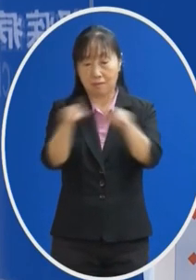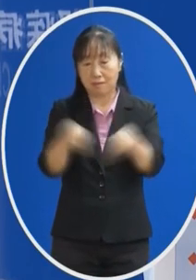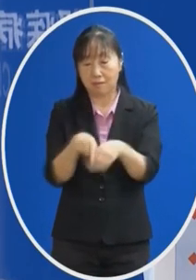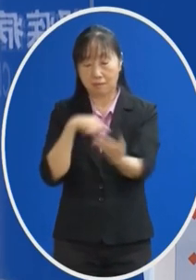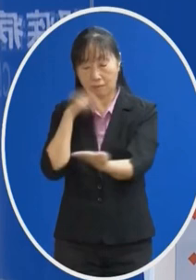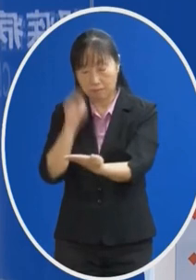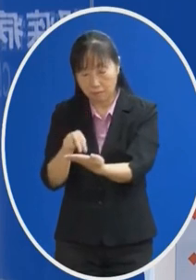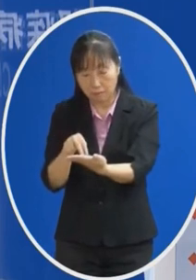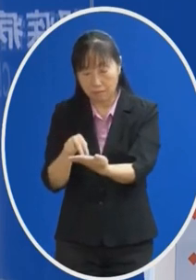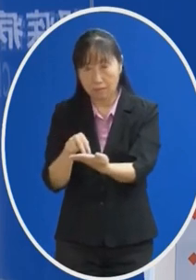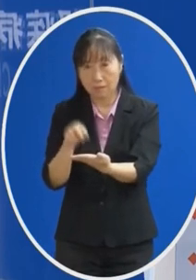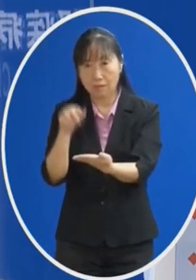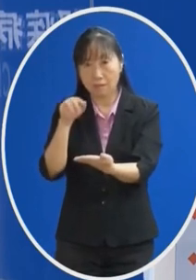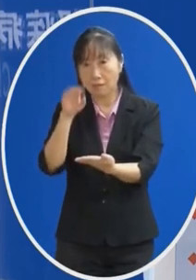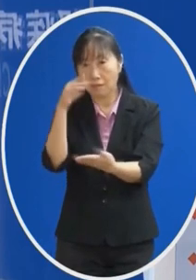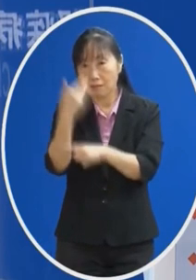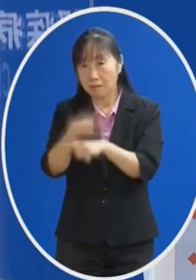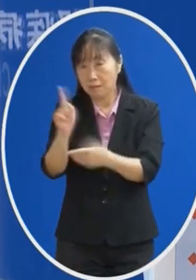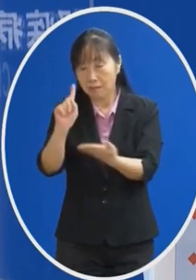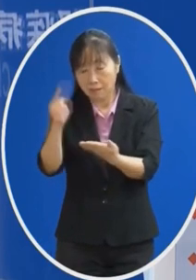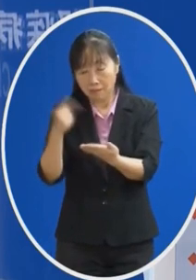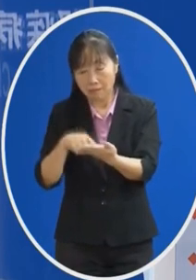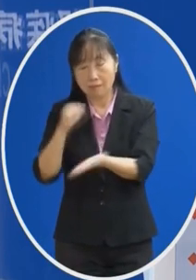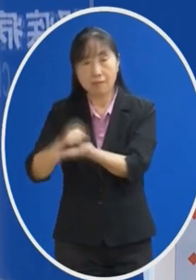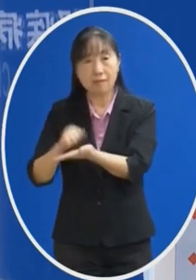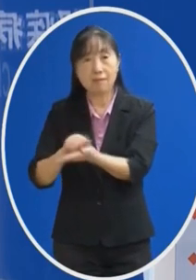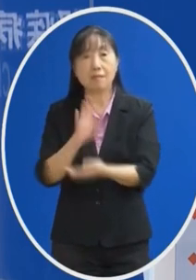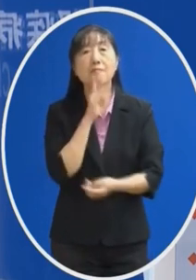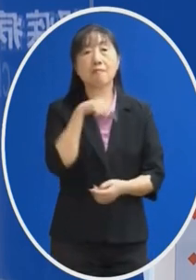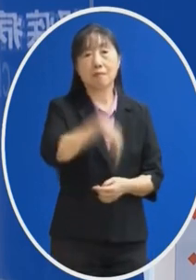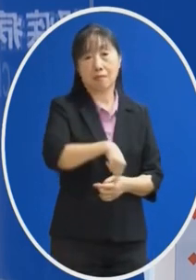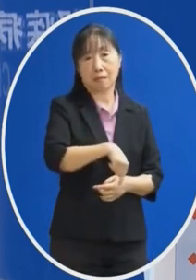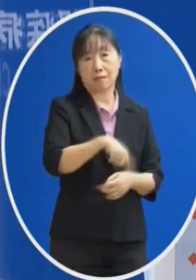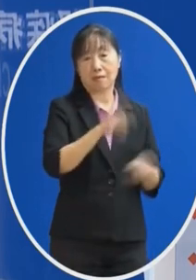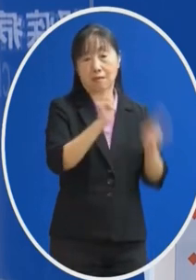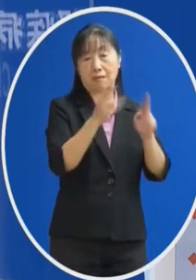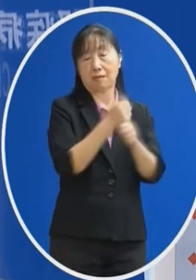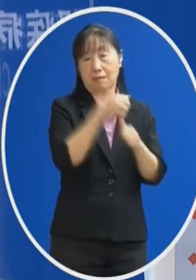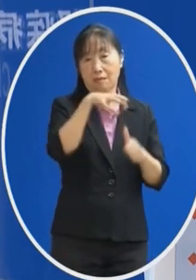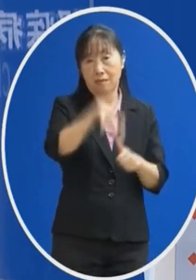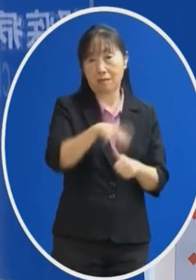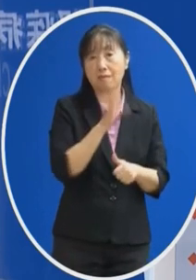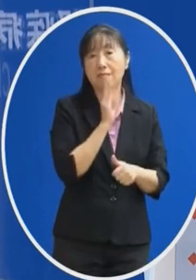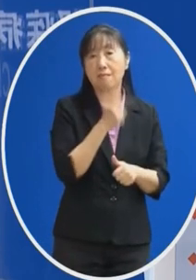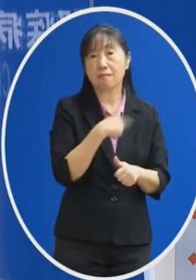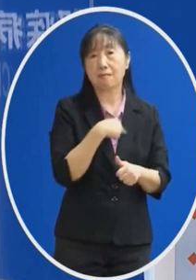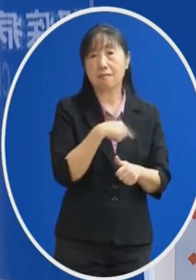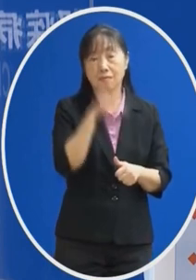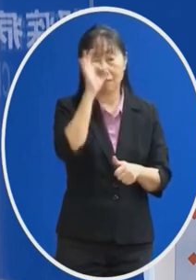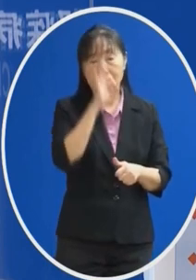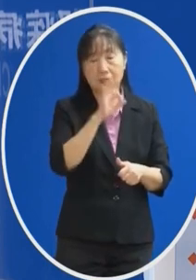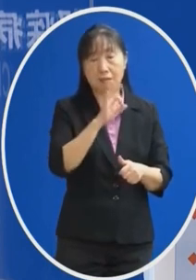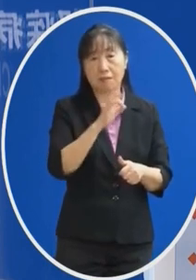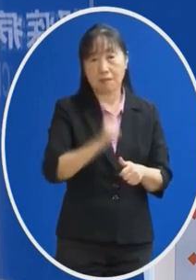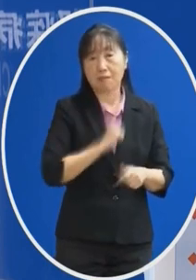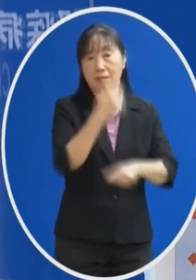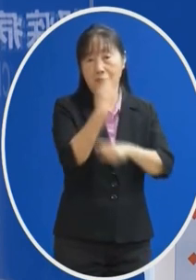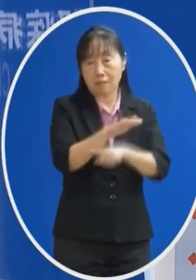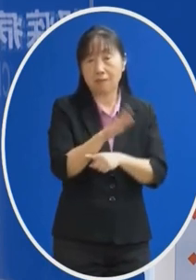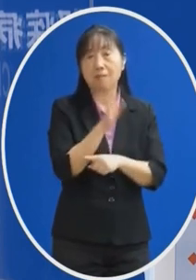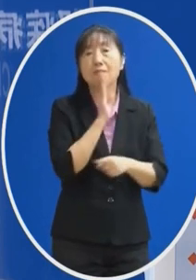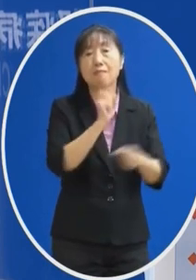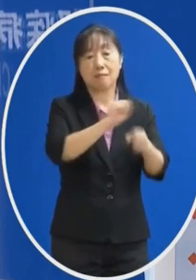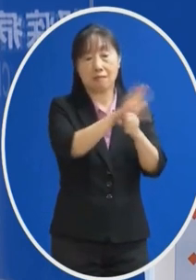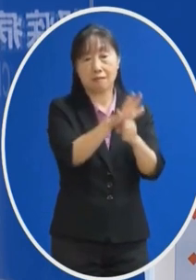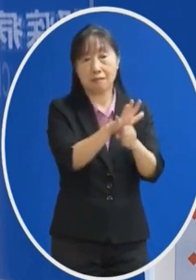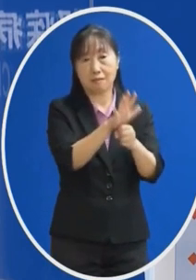挥中心这边所有的这个跟是确诊是经过判定之后那做出来的，所以这个一定